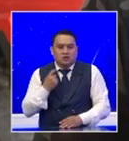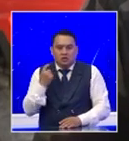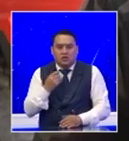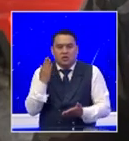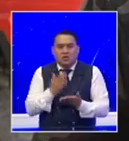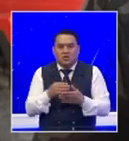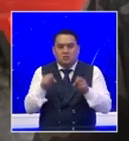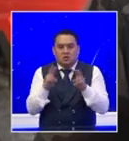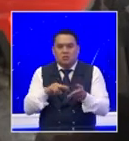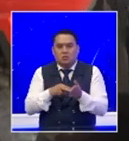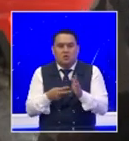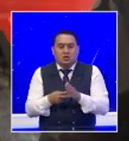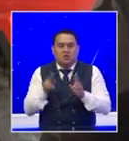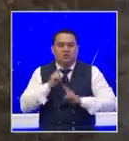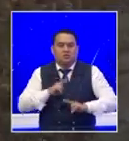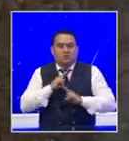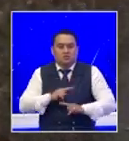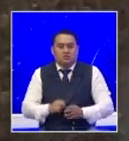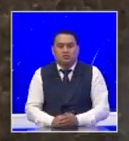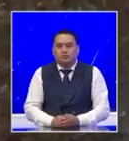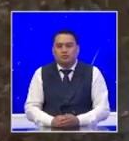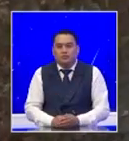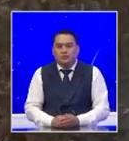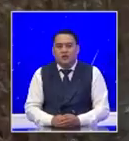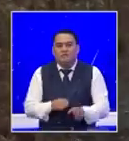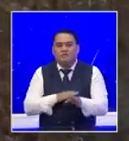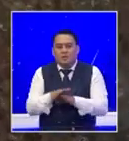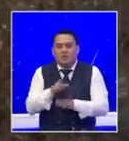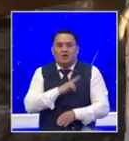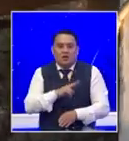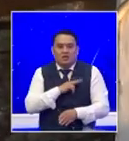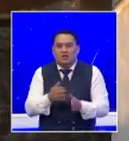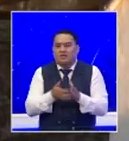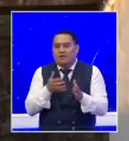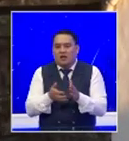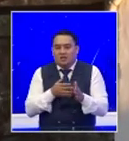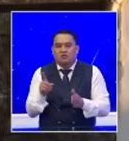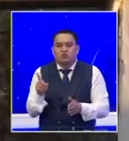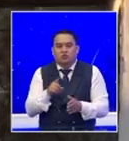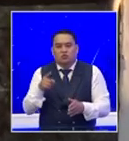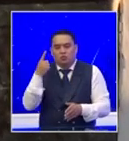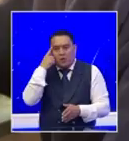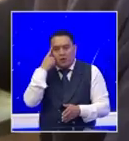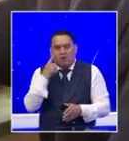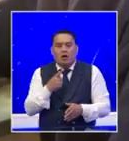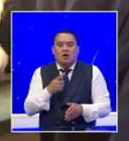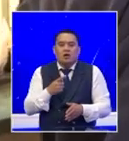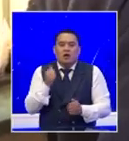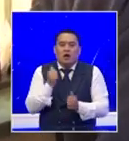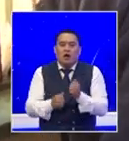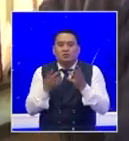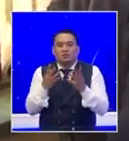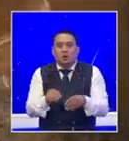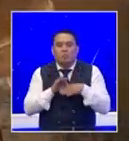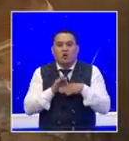имеем специальный план взаимодействия. И все же, проделанной работы недостаточно, считают специалисты. Огнеборцы на ежедневной